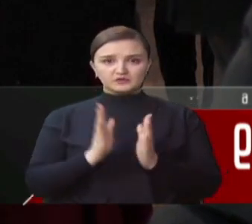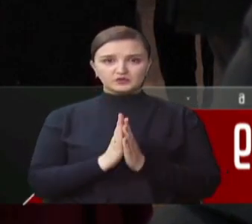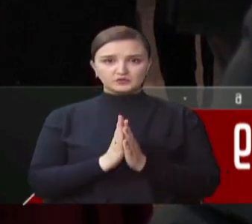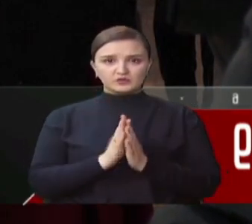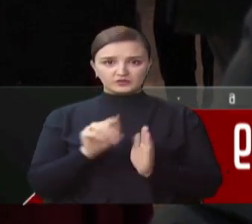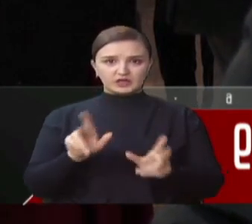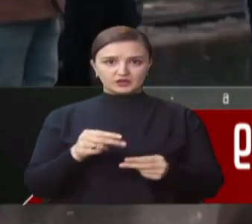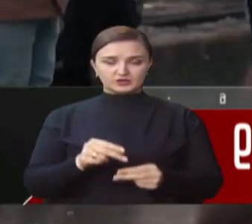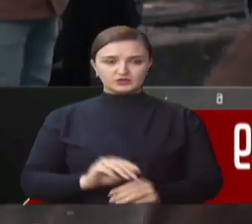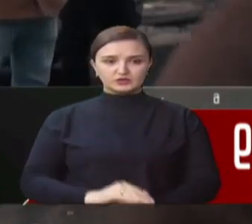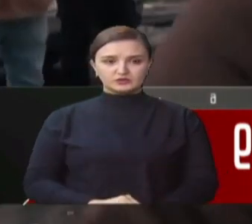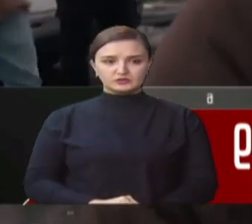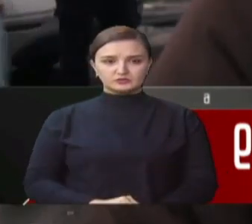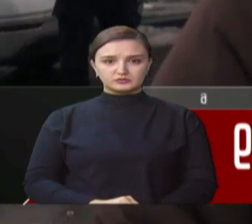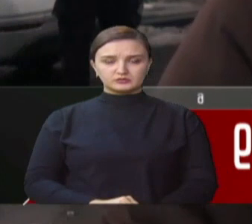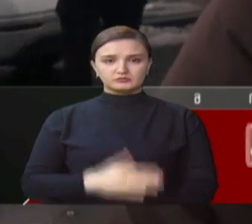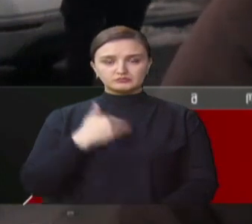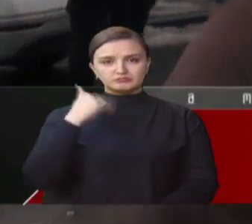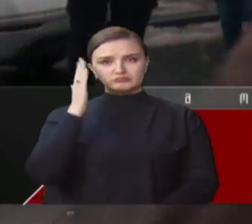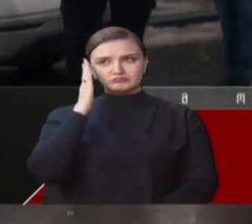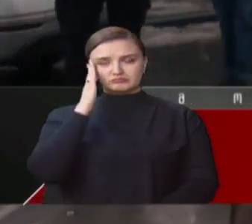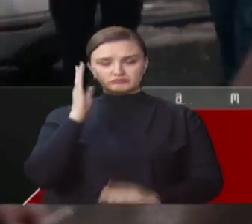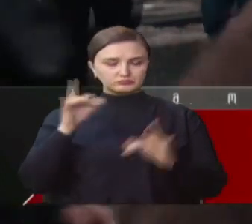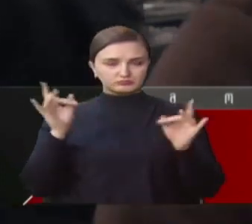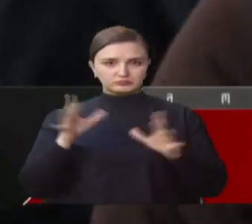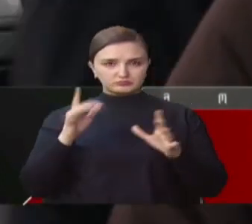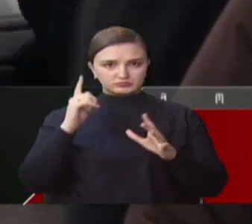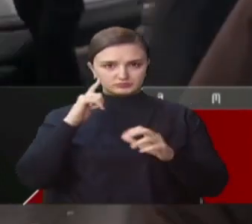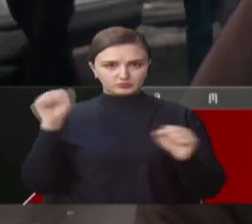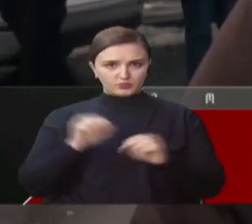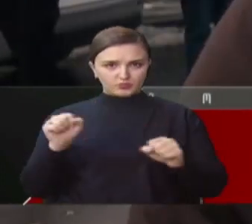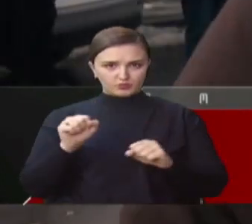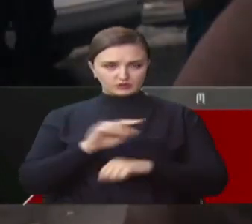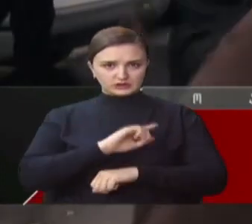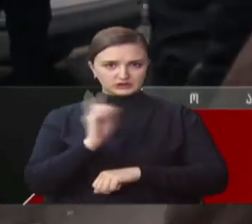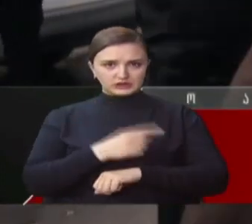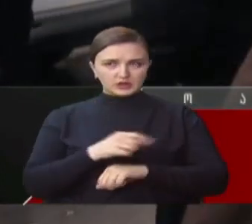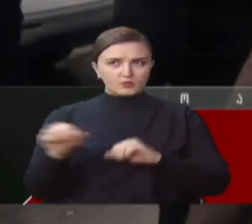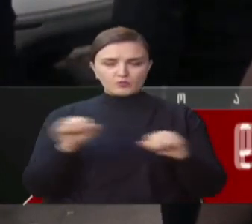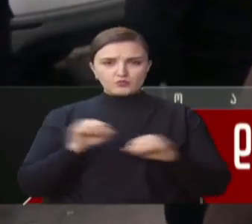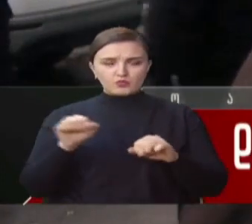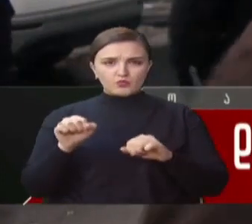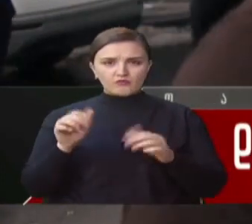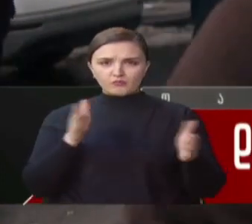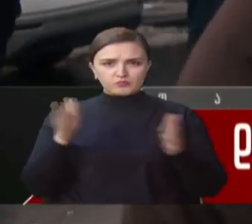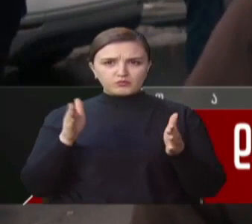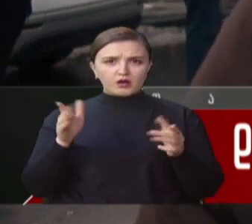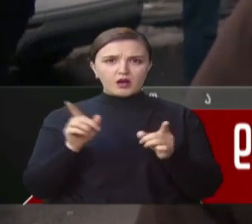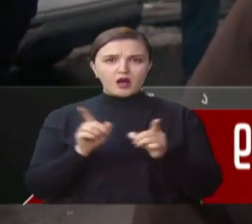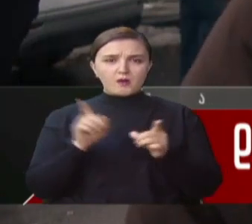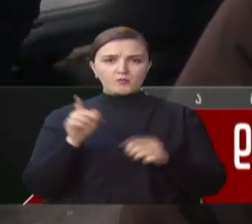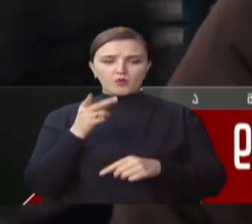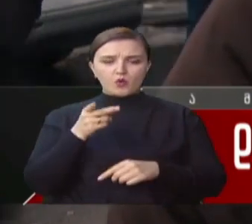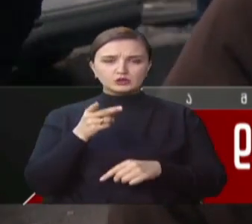რომ ისიც გადარჩეს. Მეძინა, მოულოდნელად საშინელი ხმა გავიგე. Საშინელი რყევა იყო და ეს ყველაფერი დაახლოებით